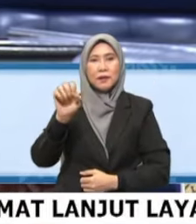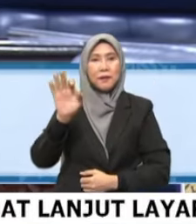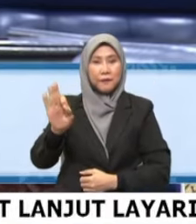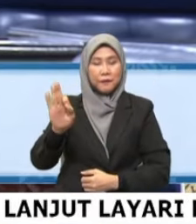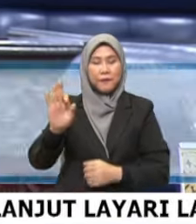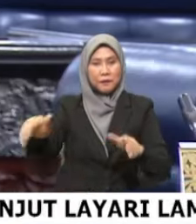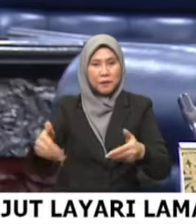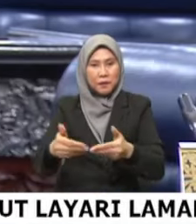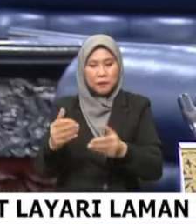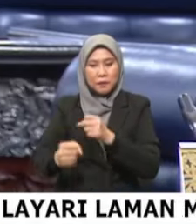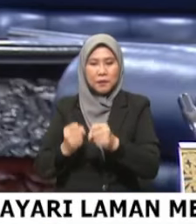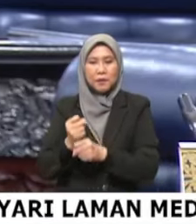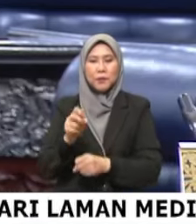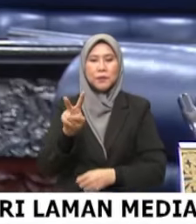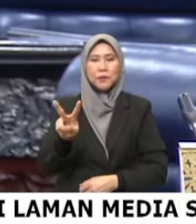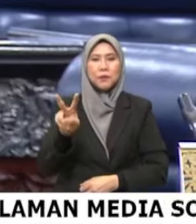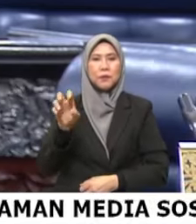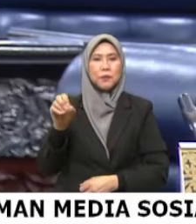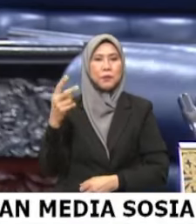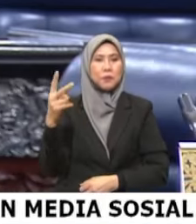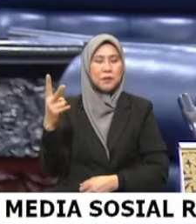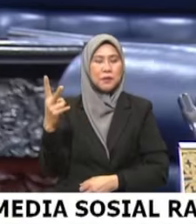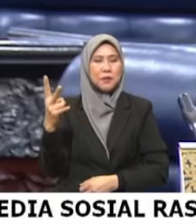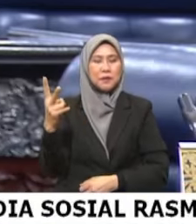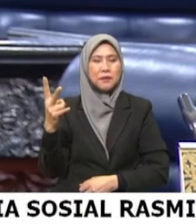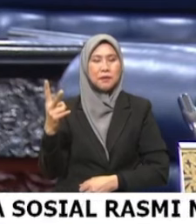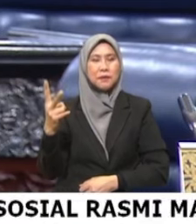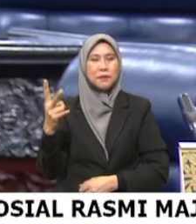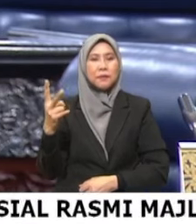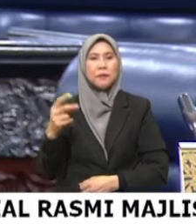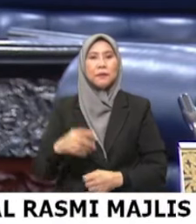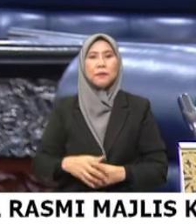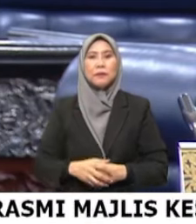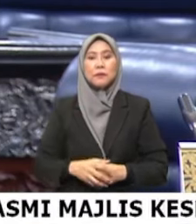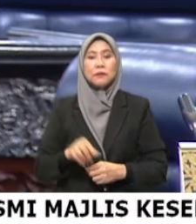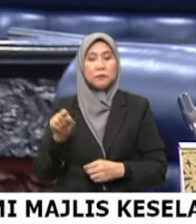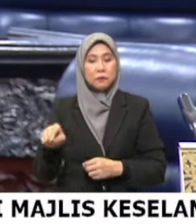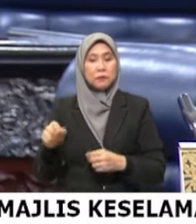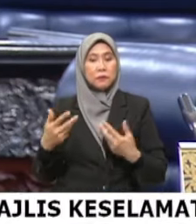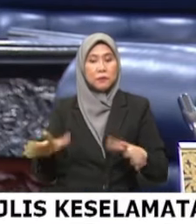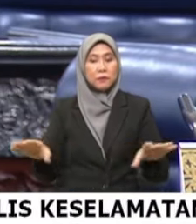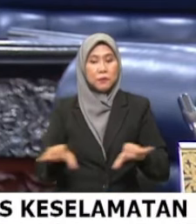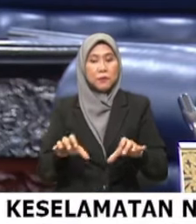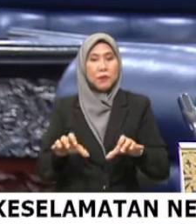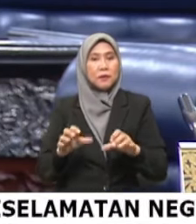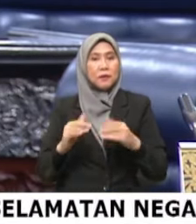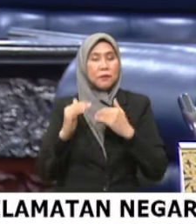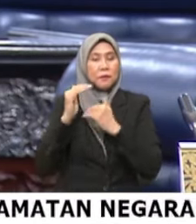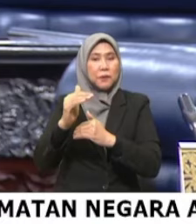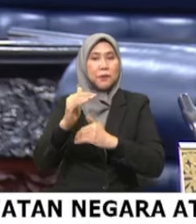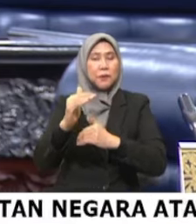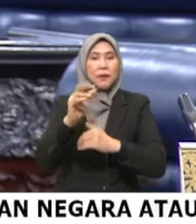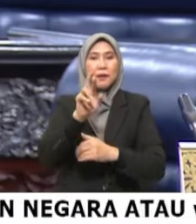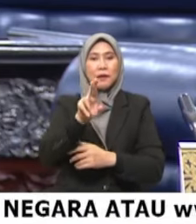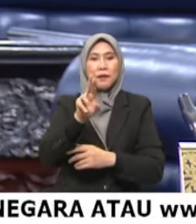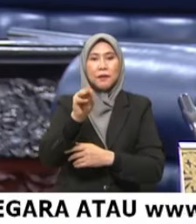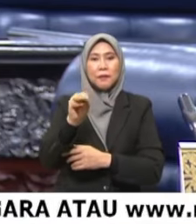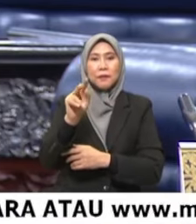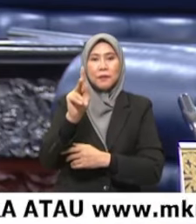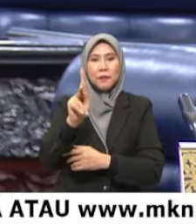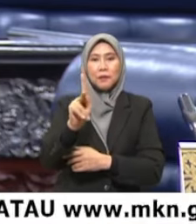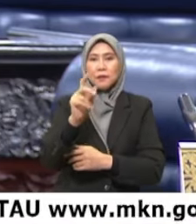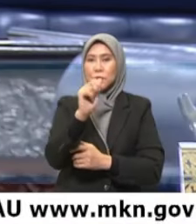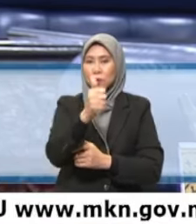pada tahun 2012, yang mana ianya telah dilaksanakan dalam tempoh Rancangan Malaysia ke-10